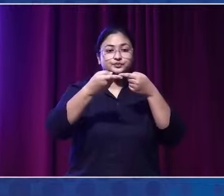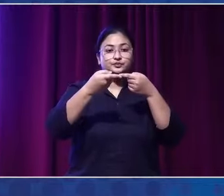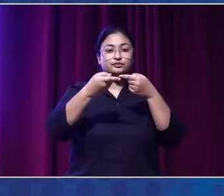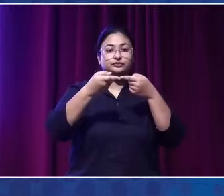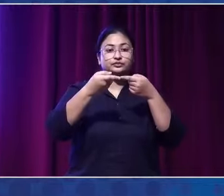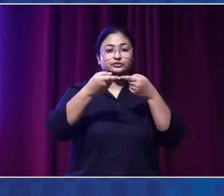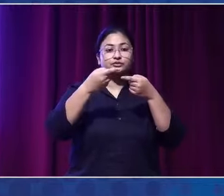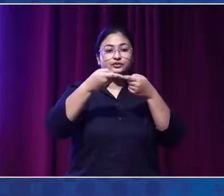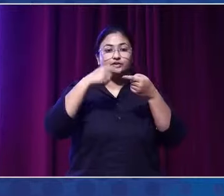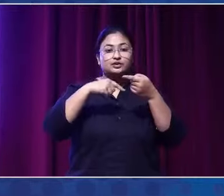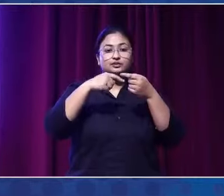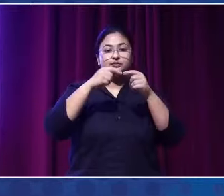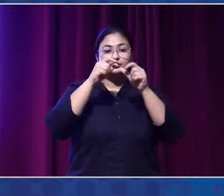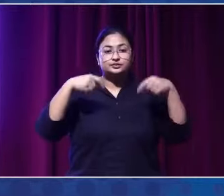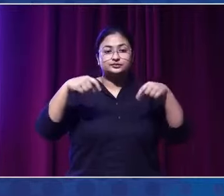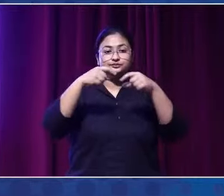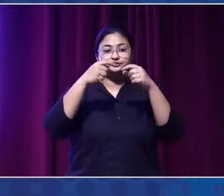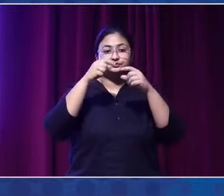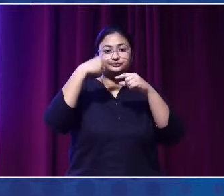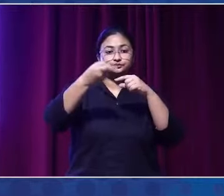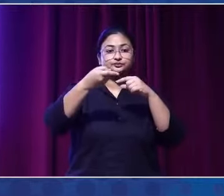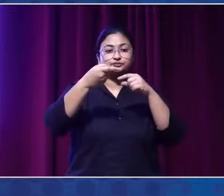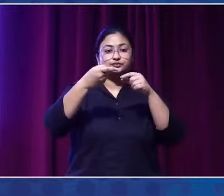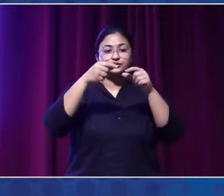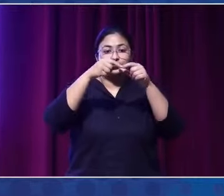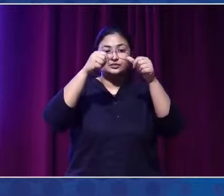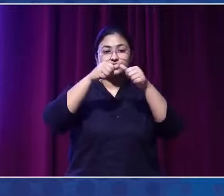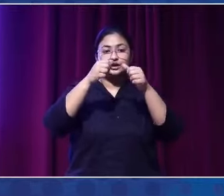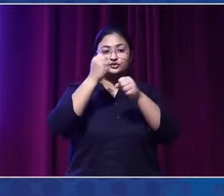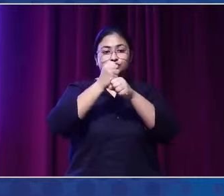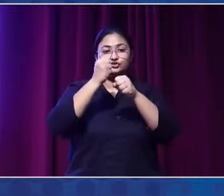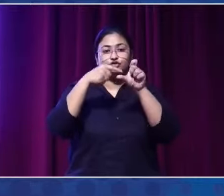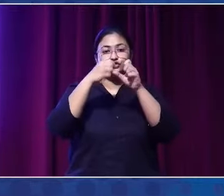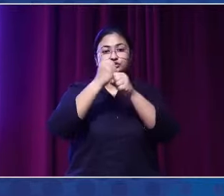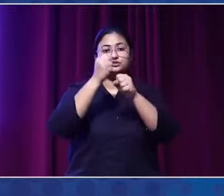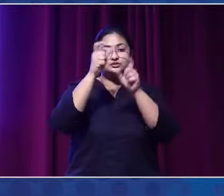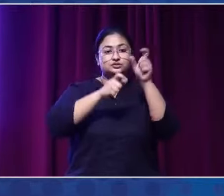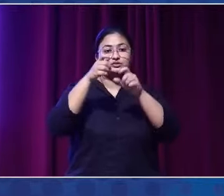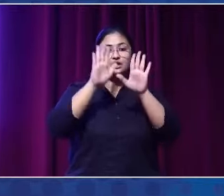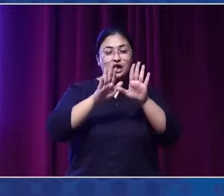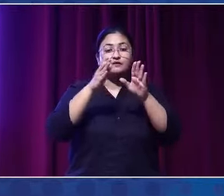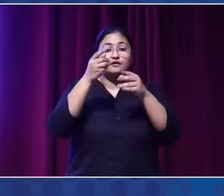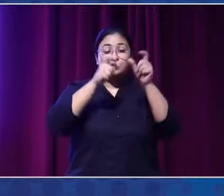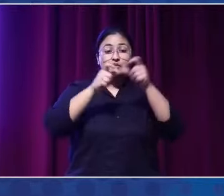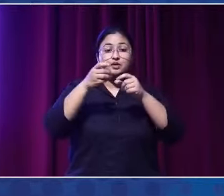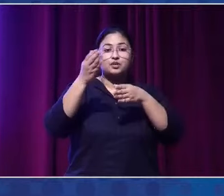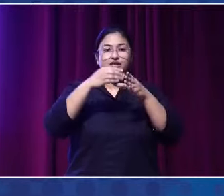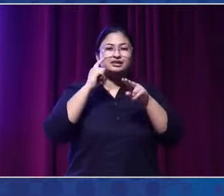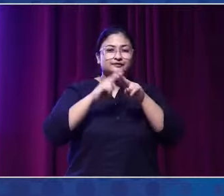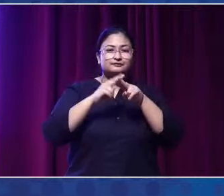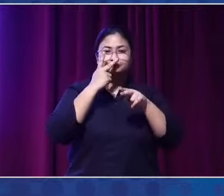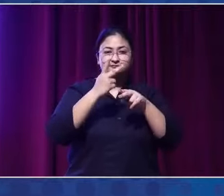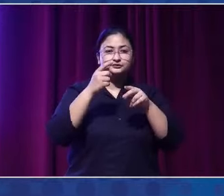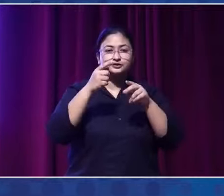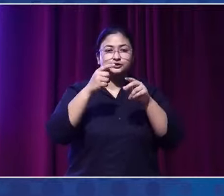पोलिंग एजेंट्स. 8,000 से ऊपर कैंडिडेट्स हैं सिर्फ पार्लियामेंट्री. अगर बड़े वाले का भी लगा लें, 3 भी